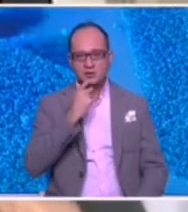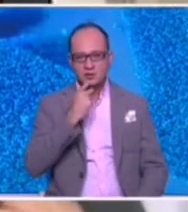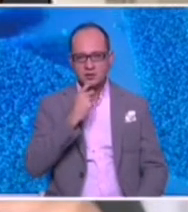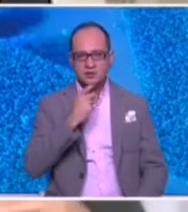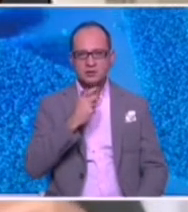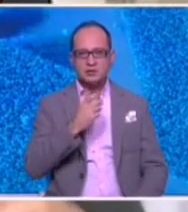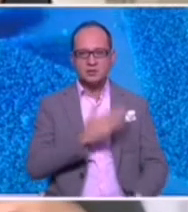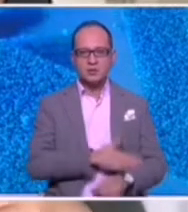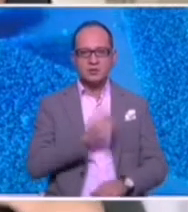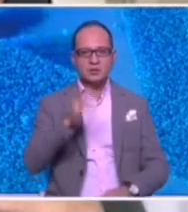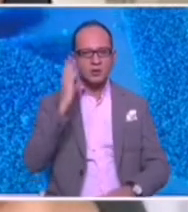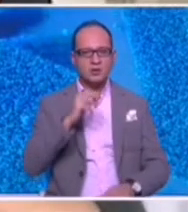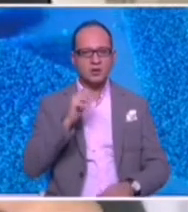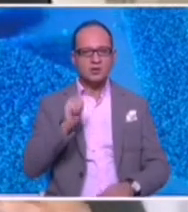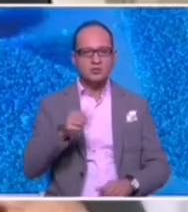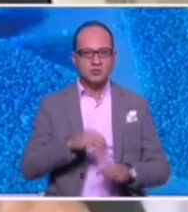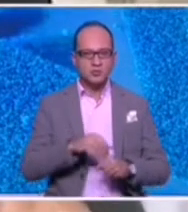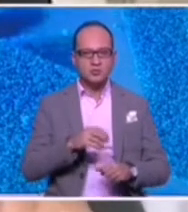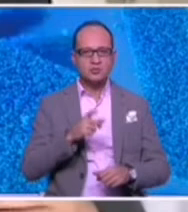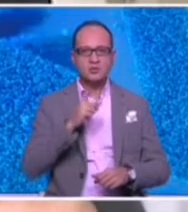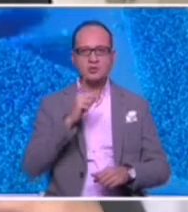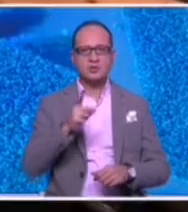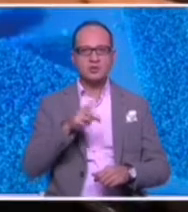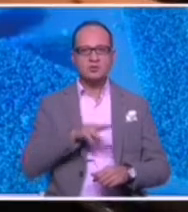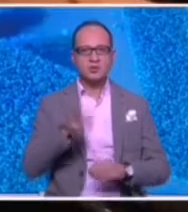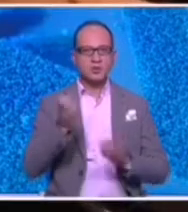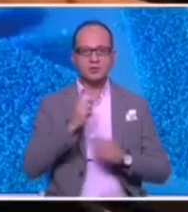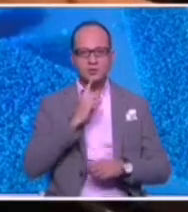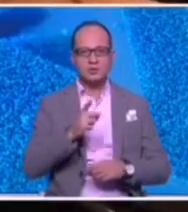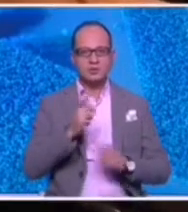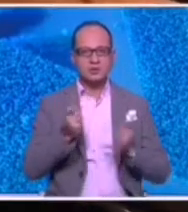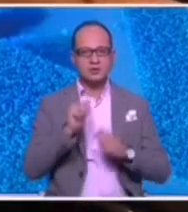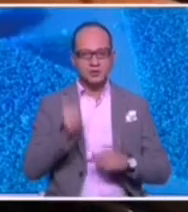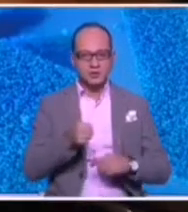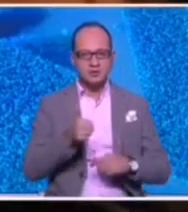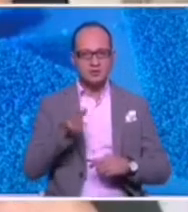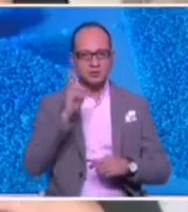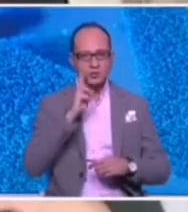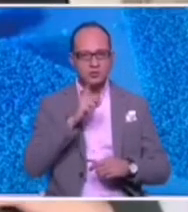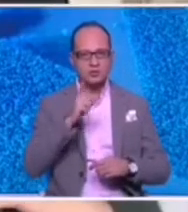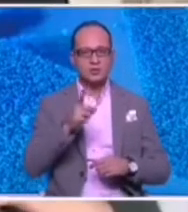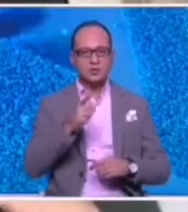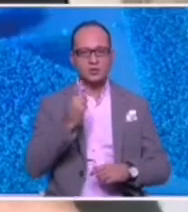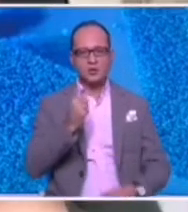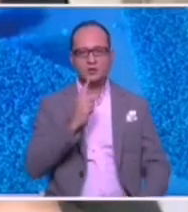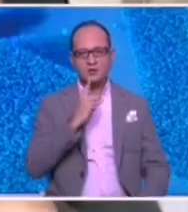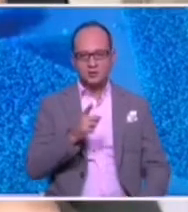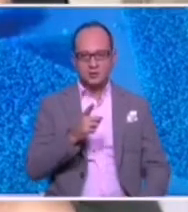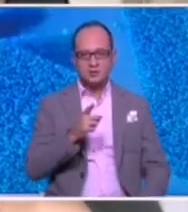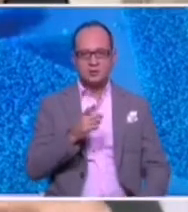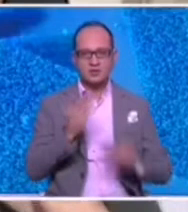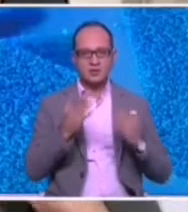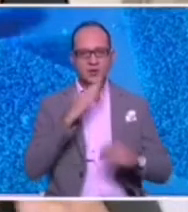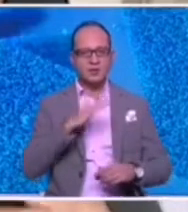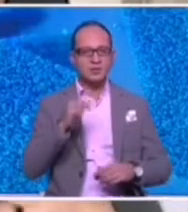ülkemiz bu anlamda her geçen gün yol alıyor yani iş kalitesi sonuçlar ve fiyat açıkçası ama